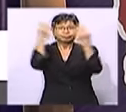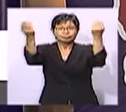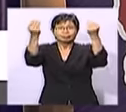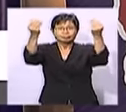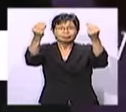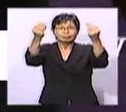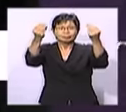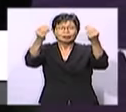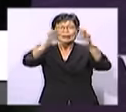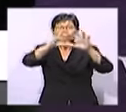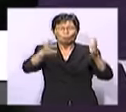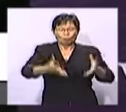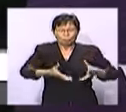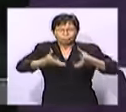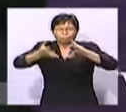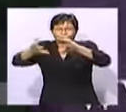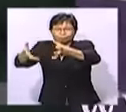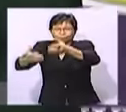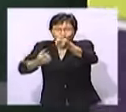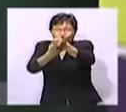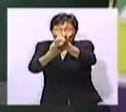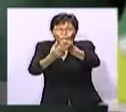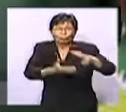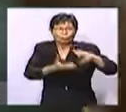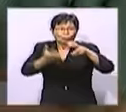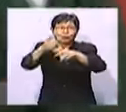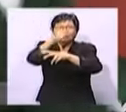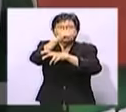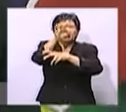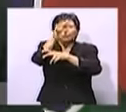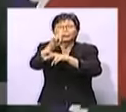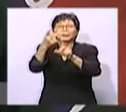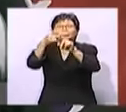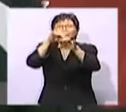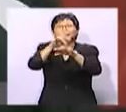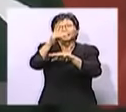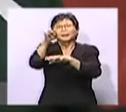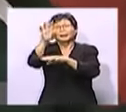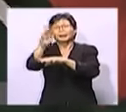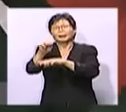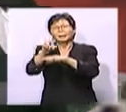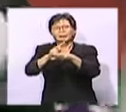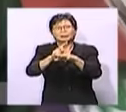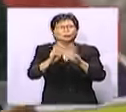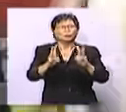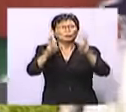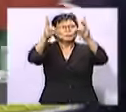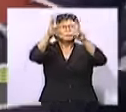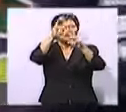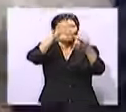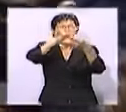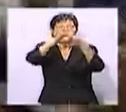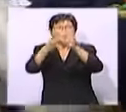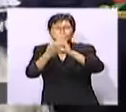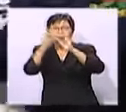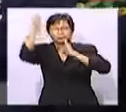majlis penyerahan bola penajaan daripada Gilbert kepada KRM di Wisma Olimpik Malaysia.